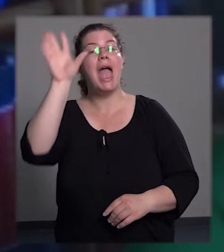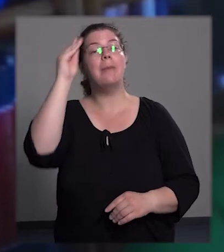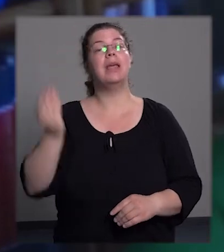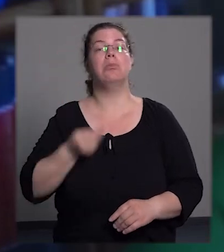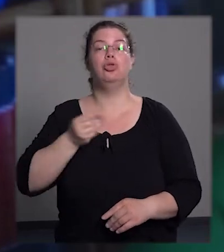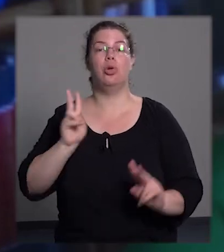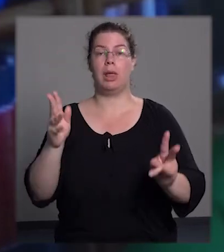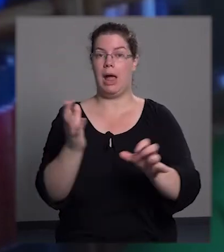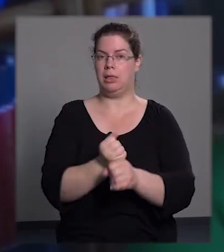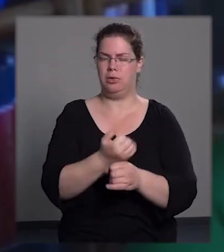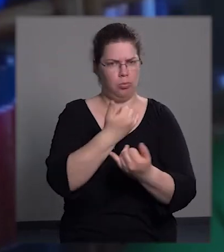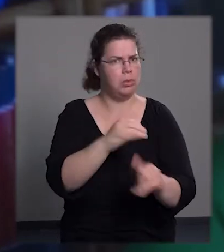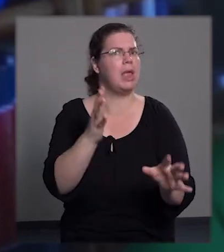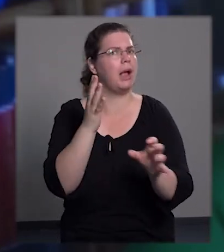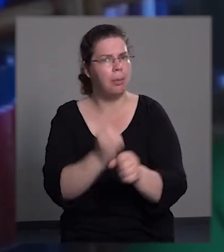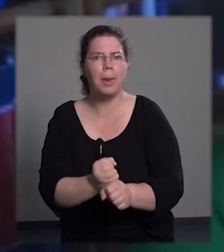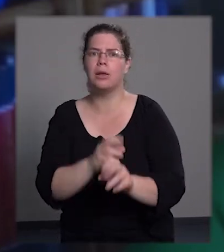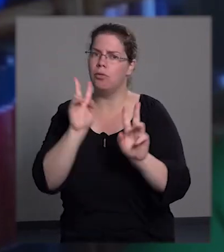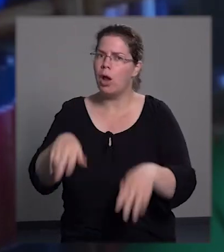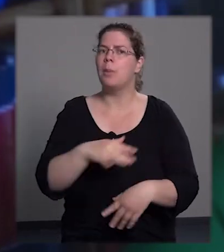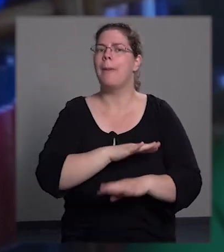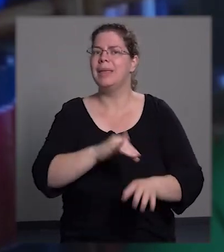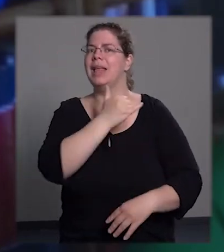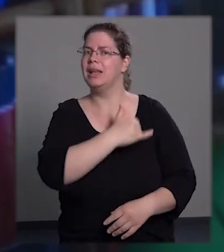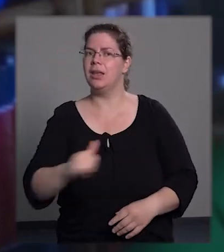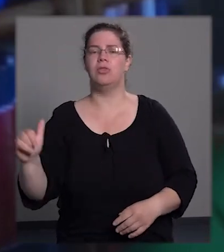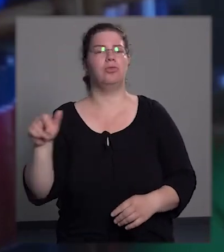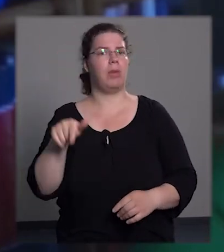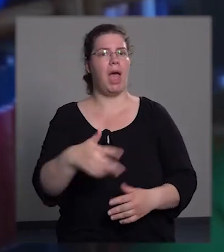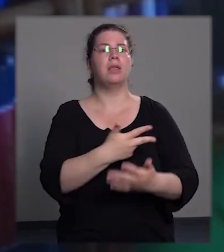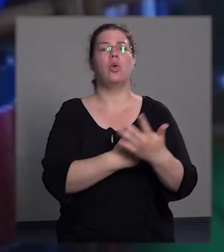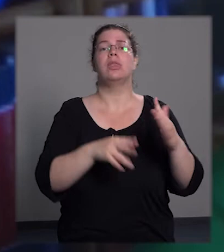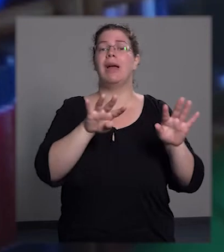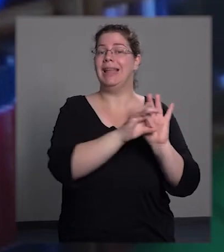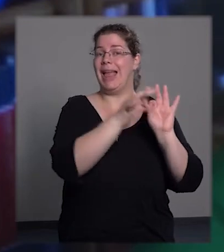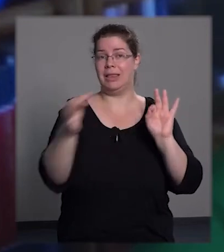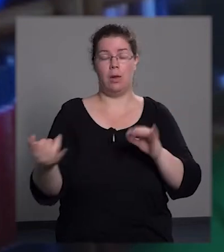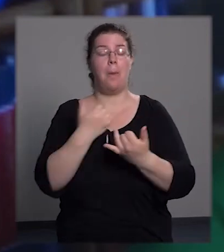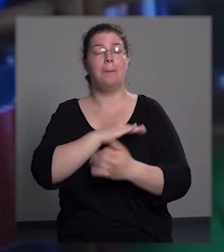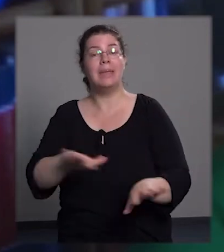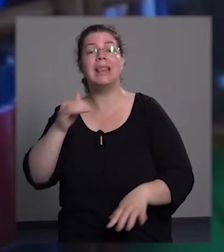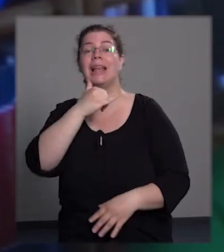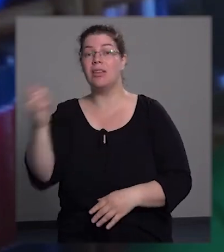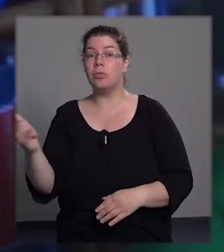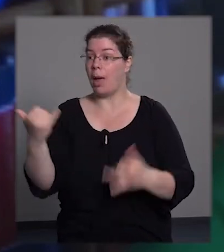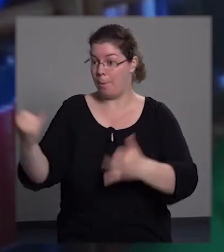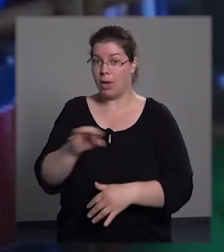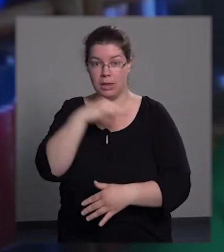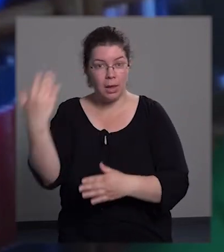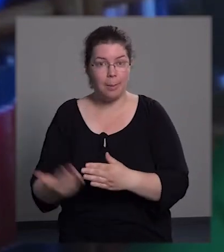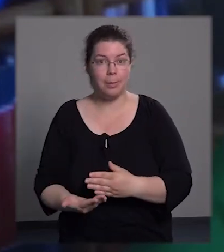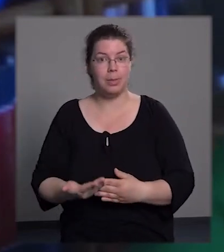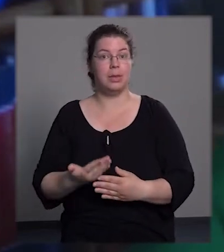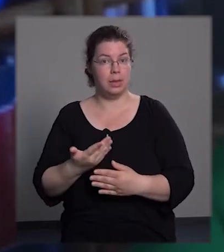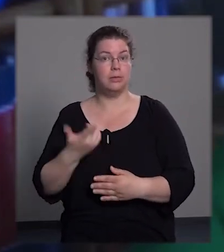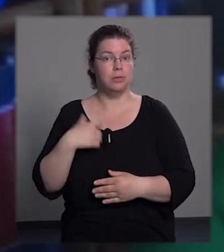ezt mindenki betartotta, tényleg minden évben, 89-től kezdve minden évben meg lett rendezve a mai napig, úgyhogy tavalyi